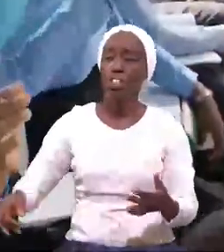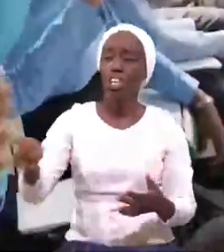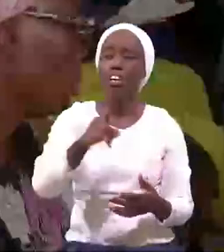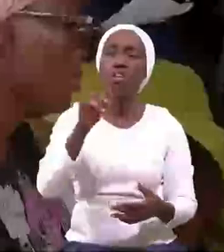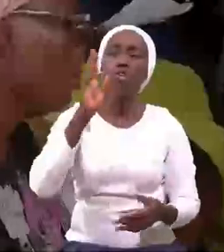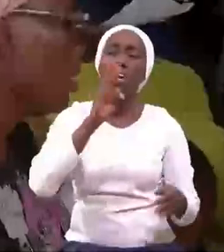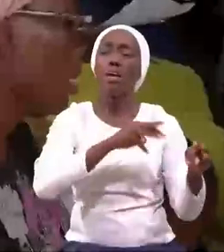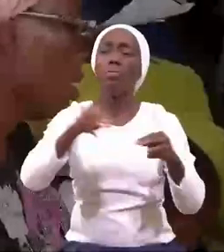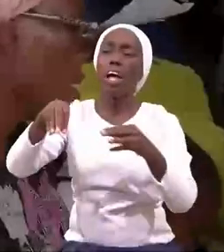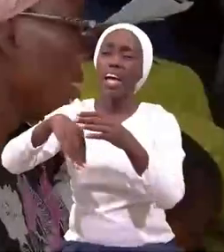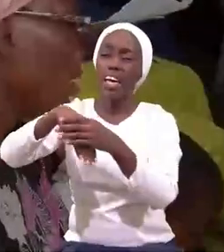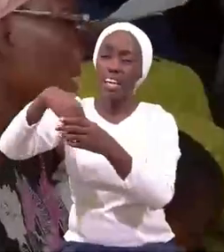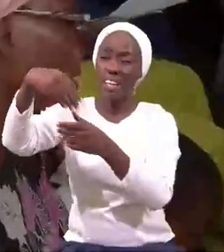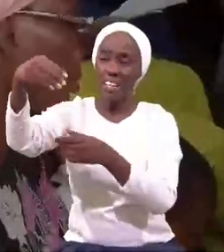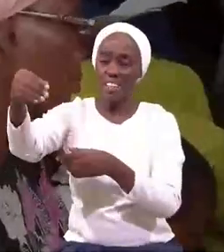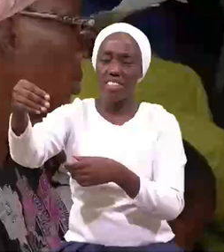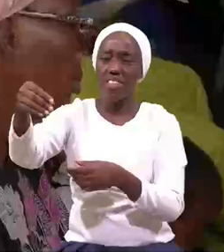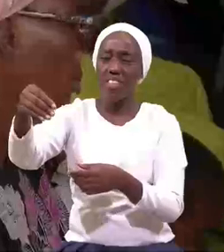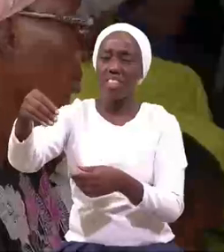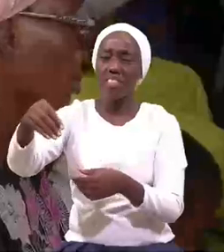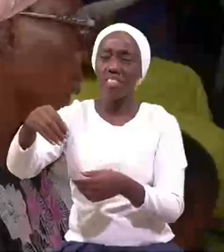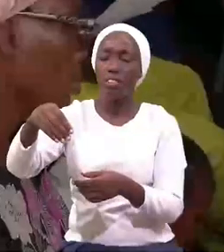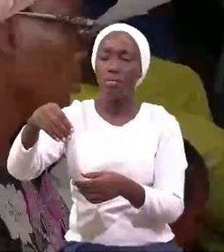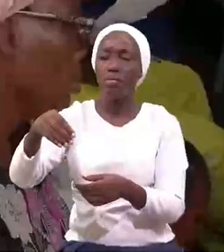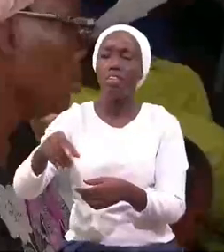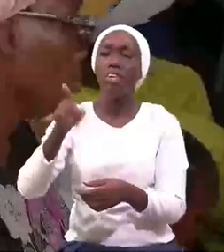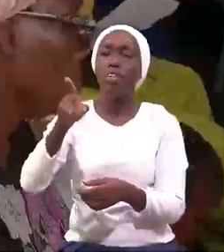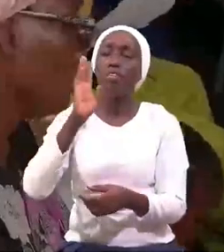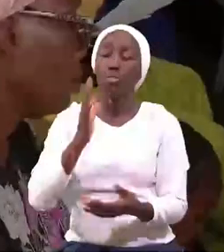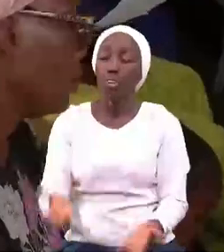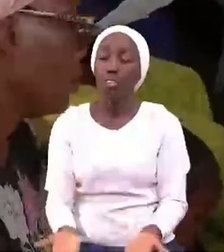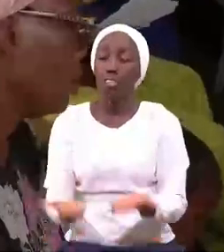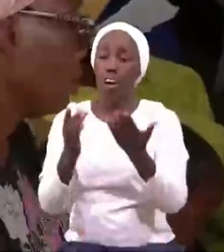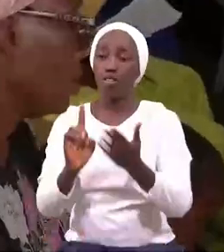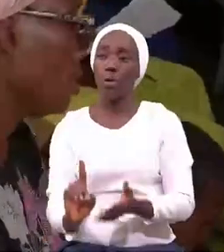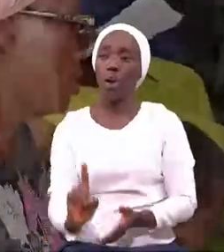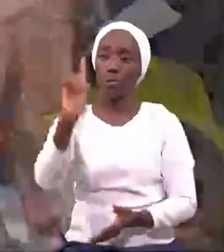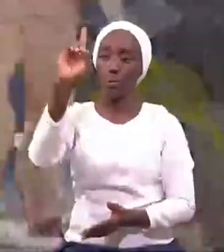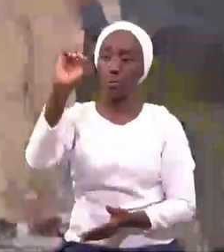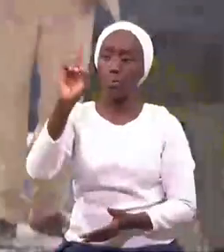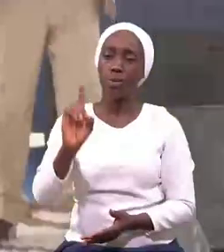Je vois quelqu'un là-bas qui va sortir. Tu vas te lever.